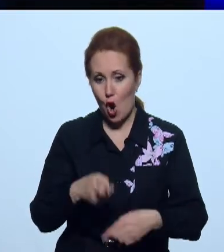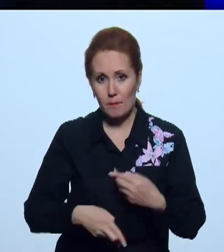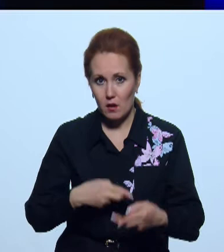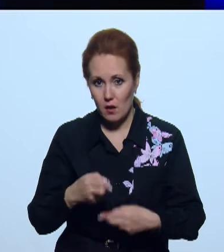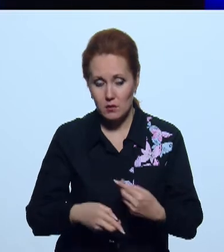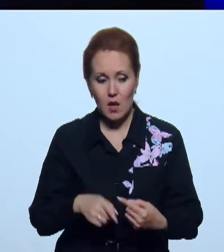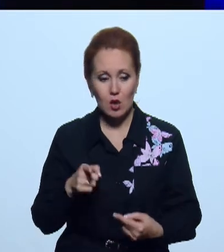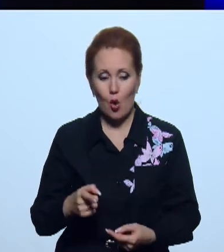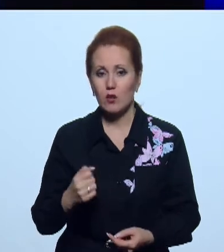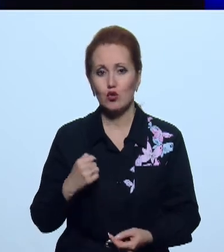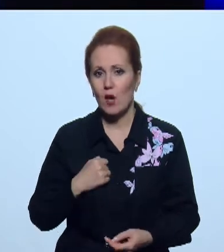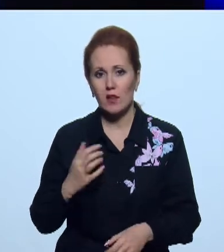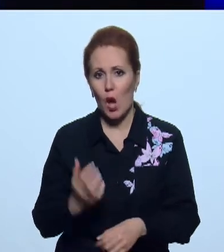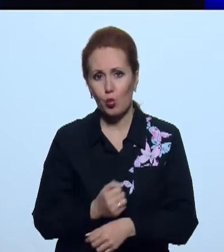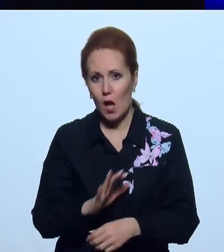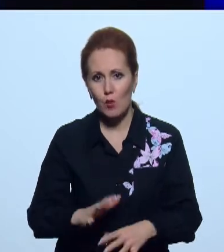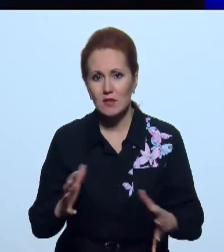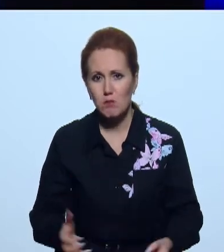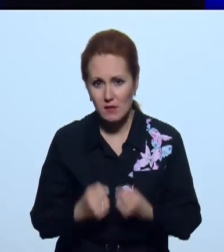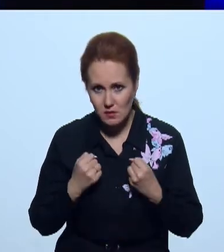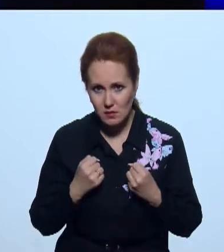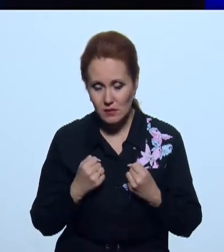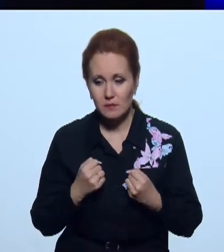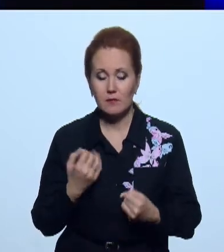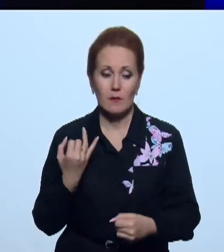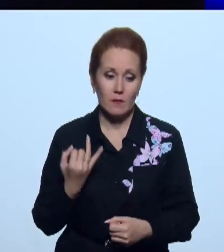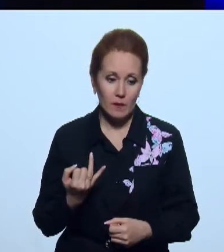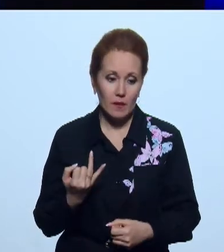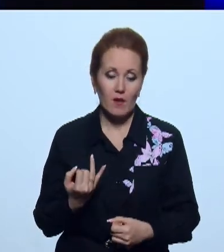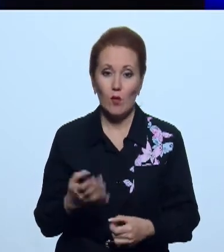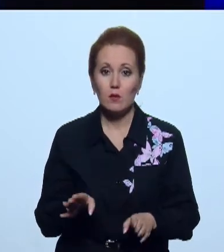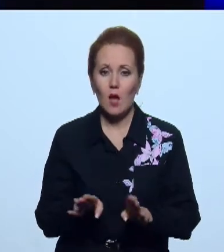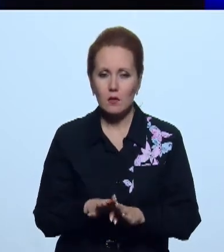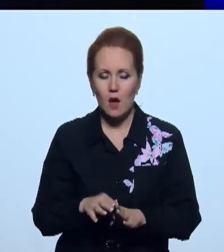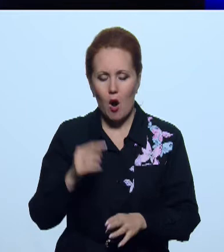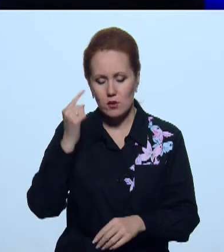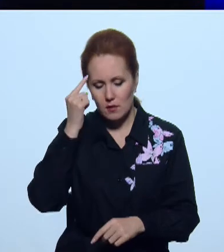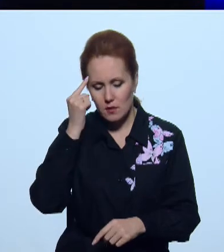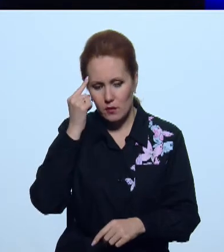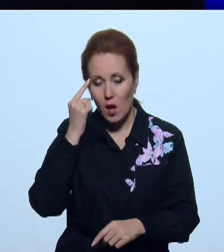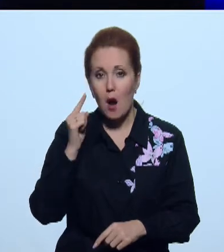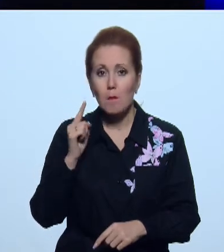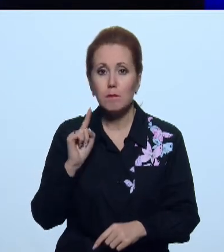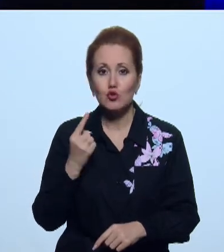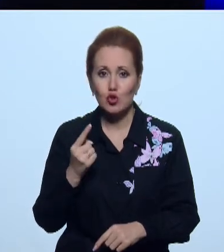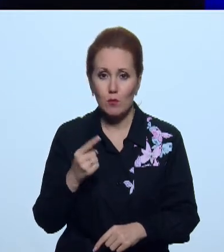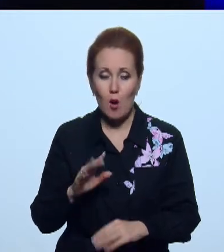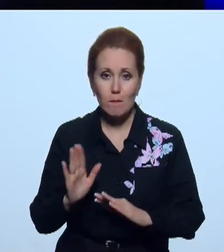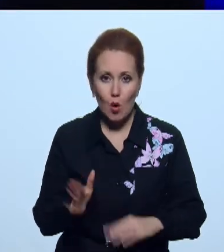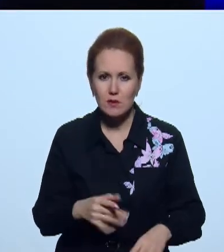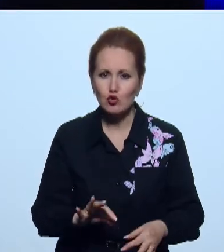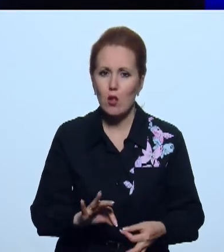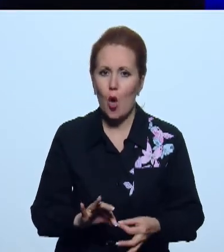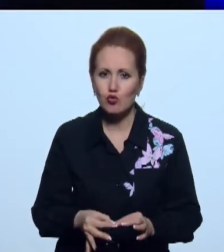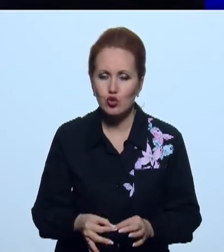Ее, к сожалению, не удалось спасти. И вот тогда приходит осознание, почему после сложных каких-то,